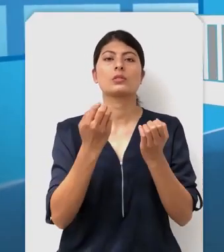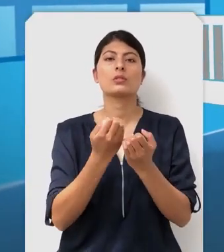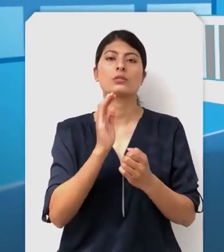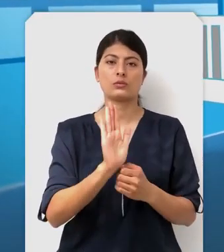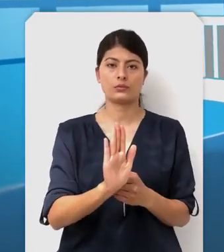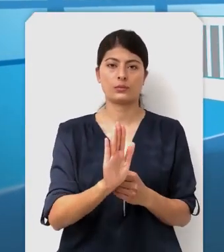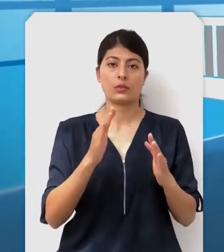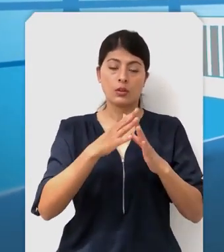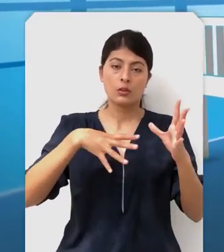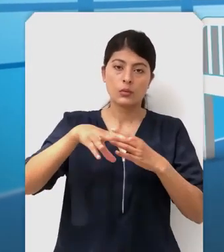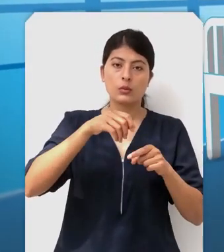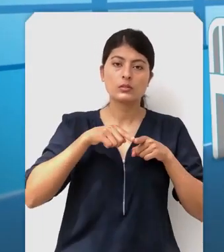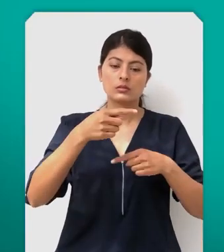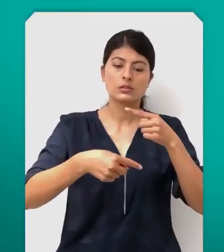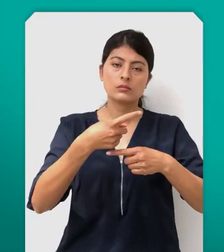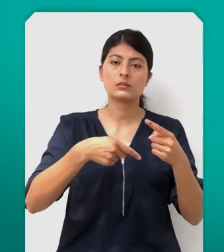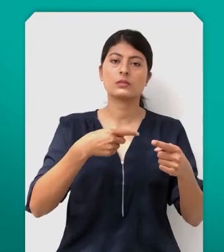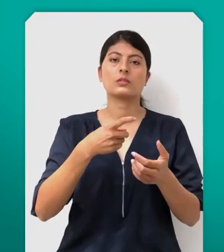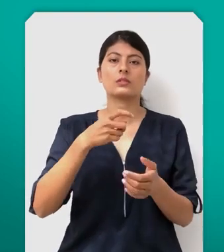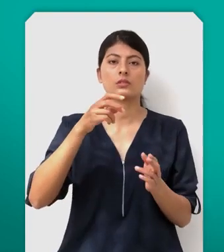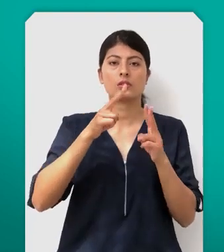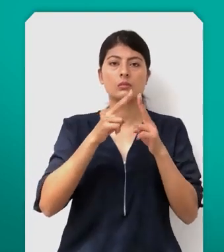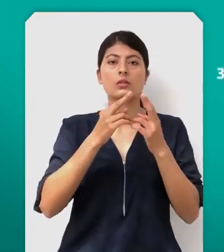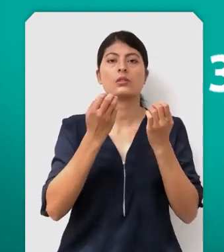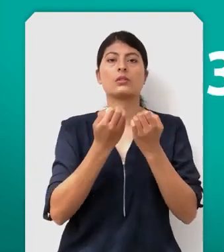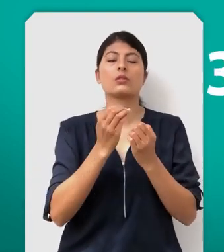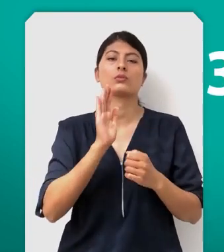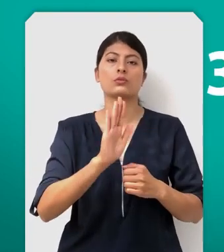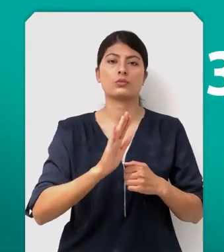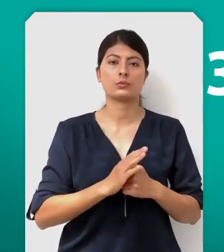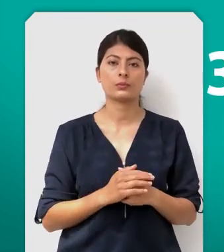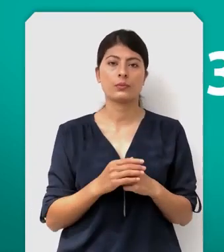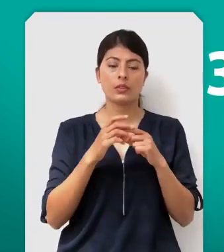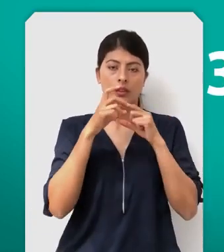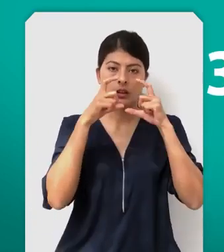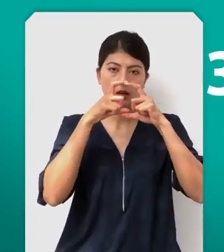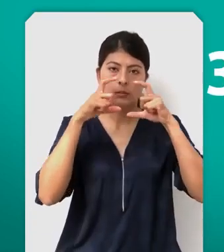सेज पिनाप मध्यक स्वापुतया छोने मास्क सही तरिका छेले